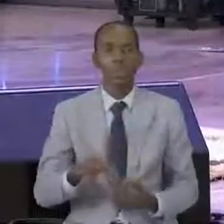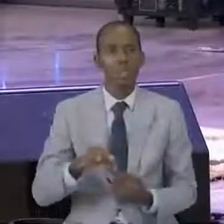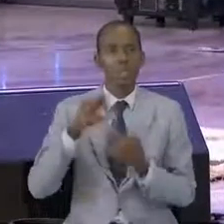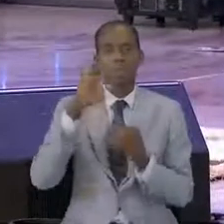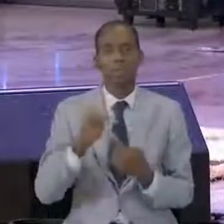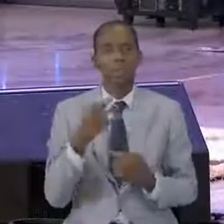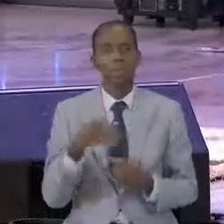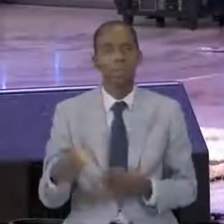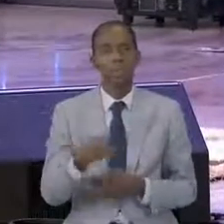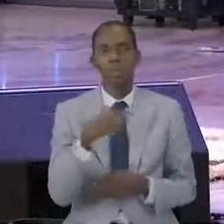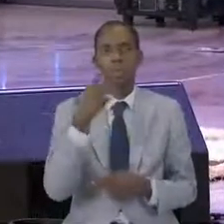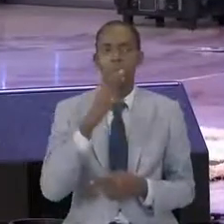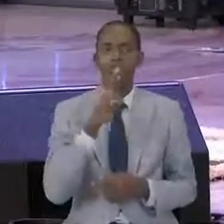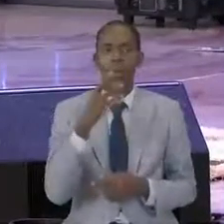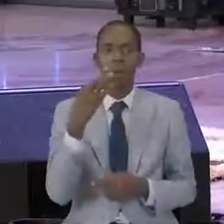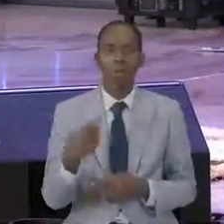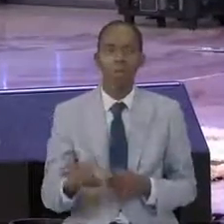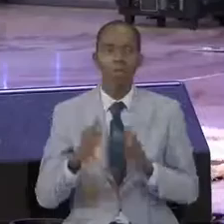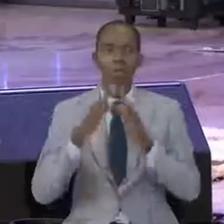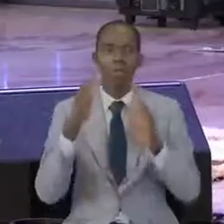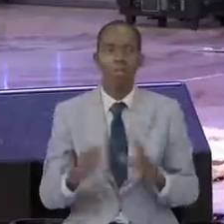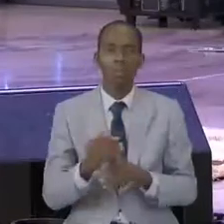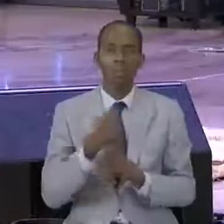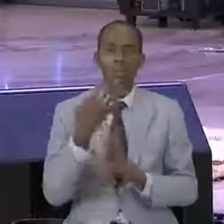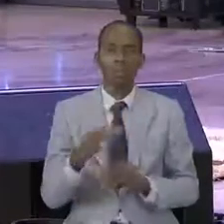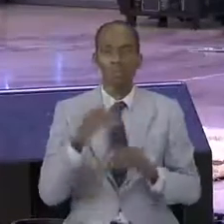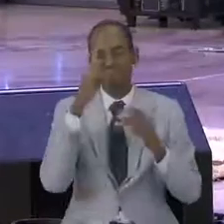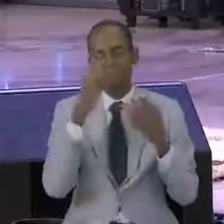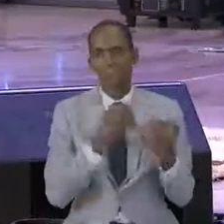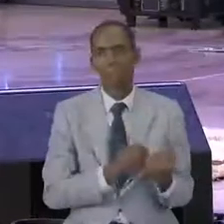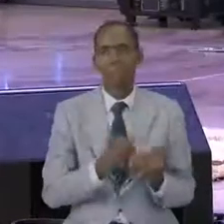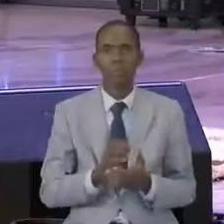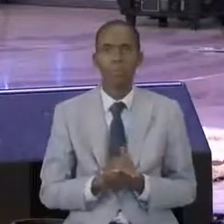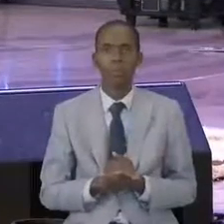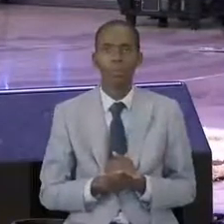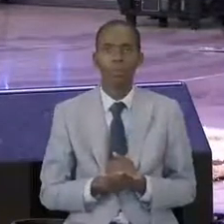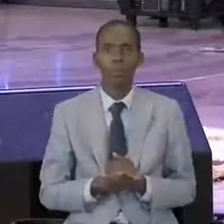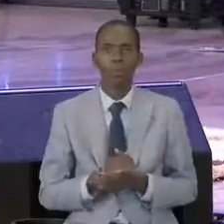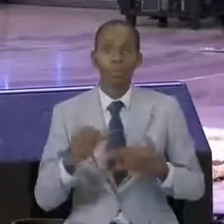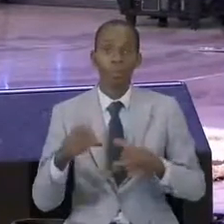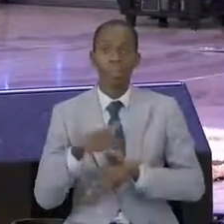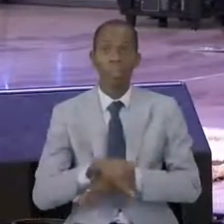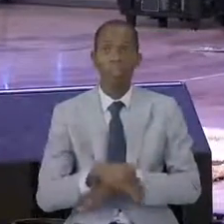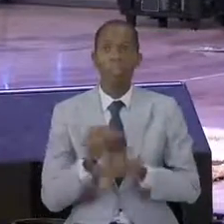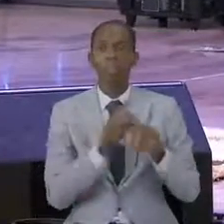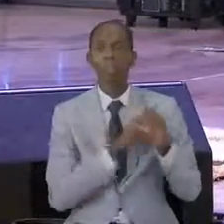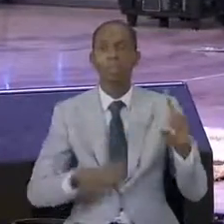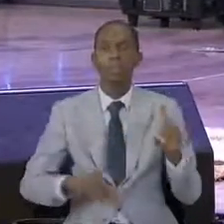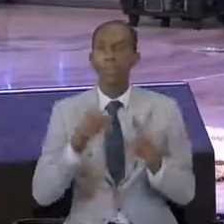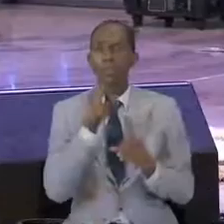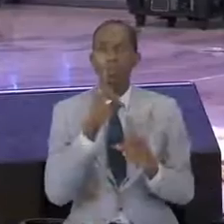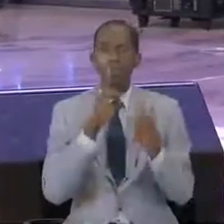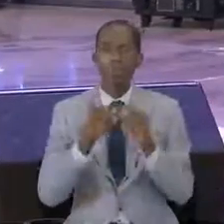pratiquons le bien envers tous et surtout envers les frais à la fois ce soir le Seigneur